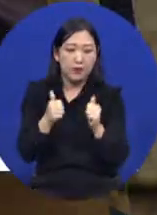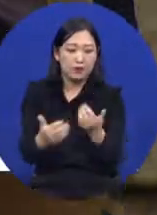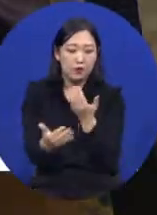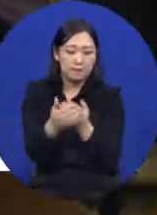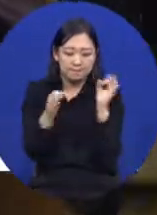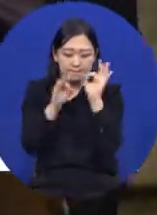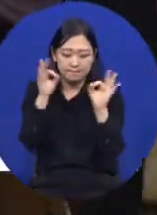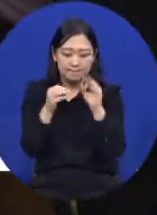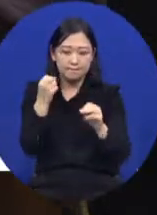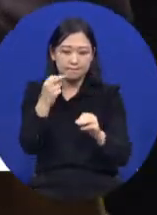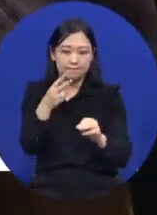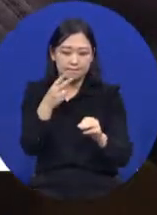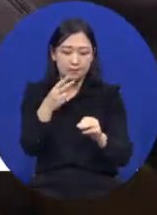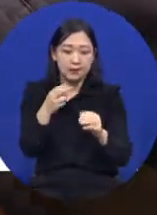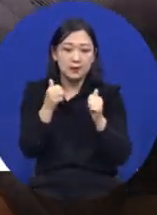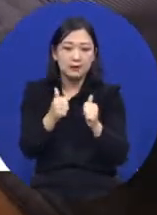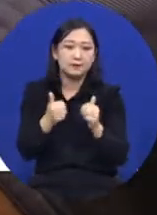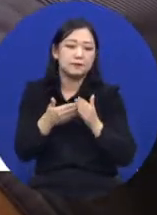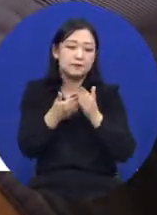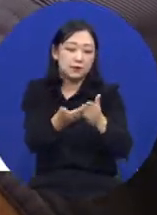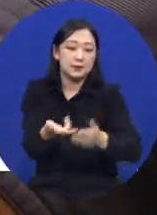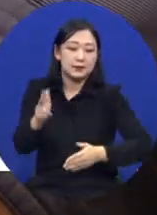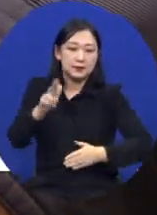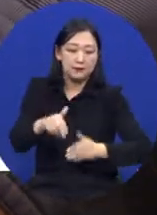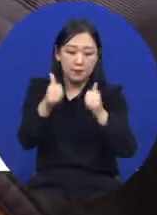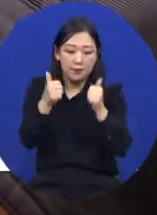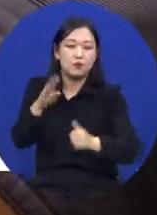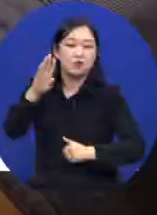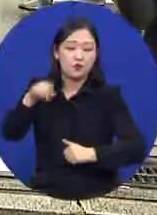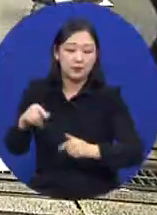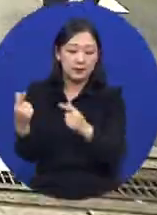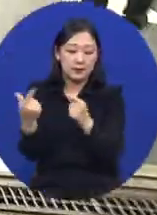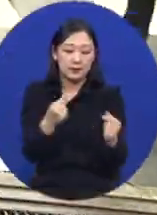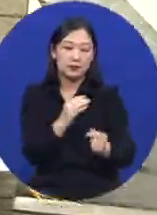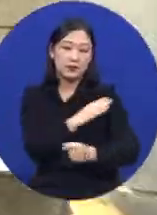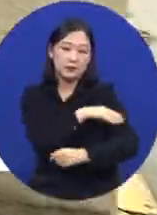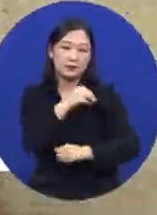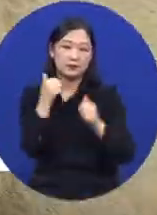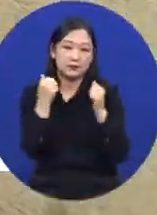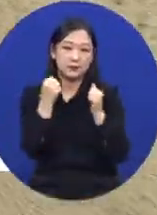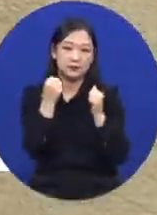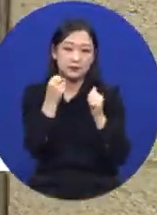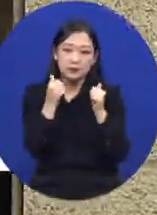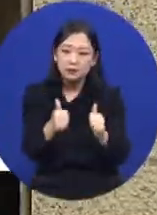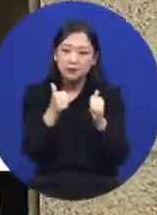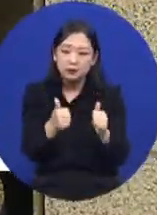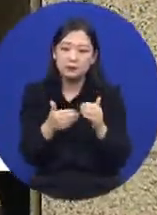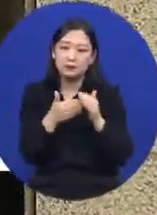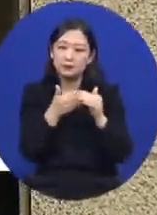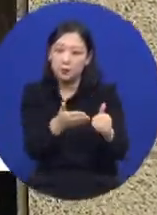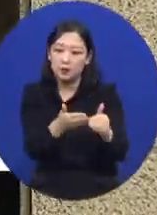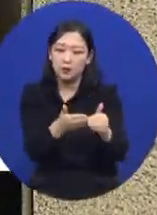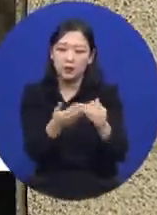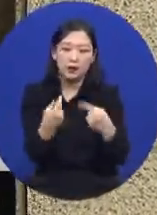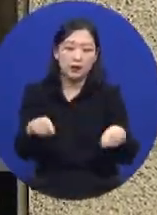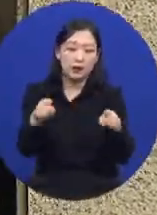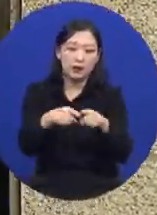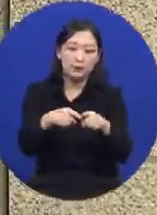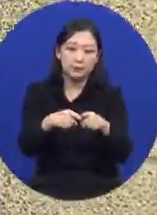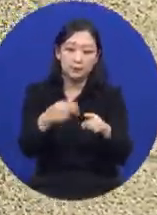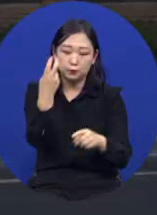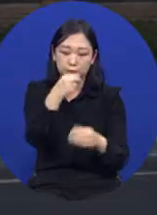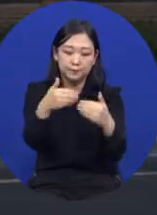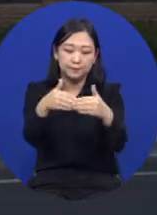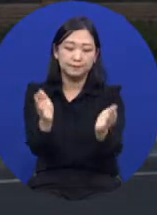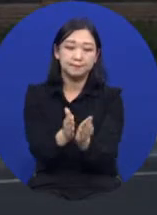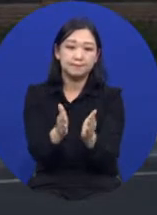찾아내 재심을 청구해야 했지만 법무부가 일괄 직권 재심을 지시하면서 관련 업무를 수행할 합동 수행단이